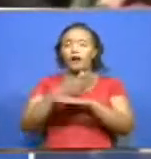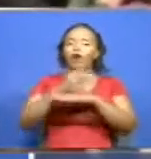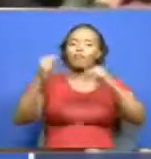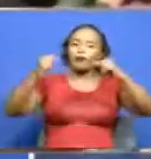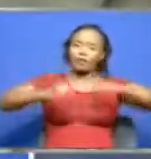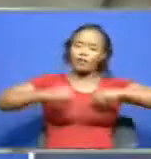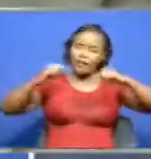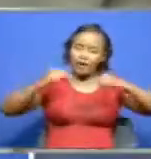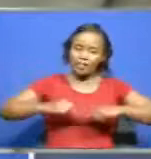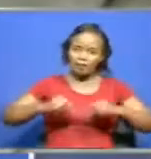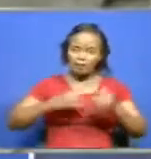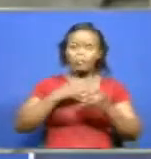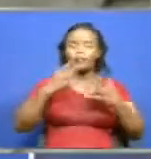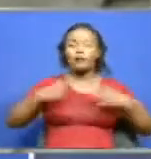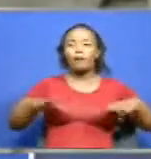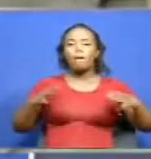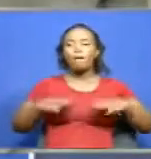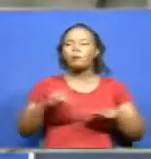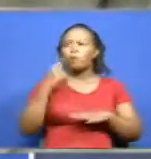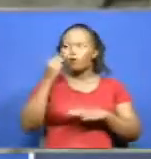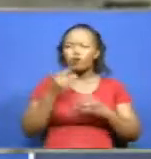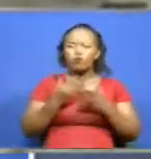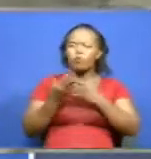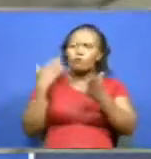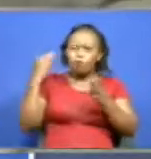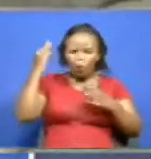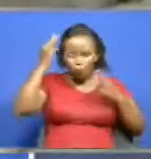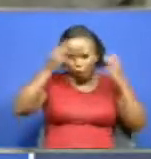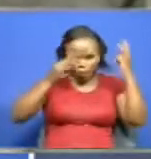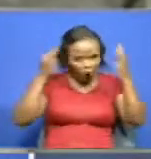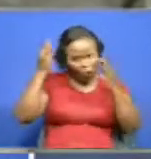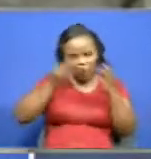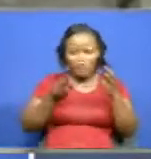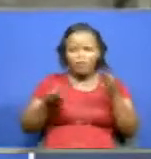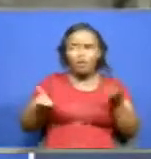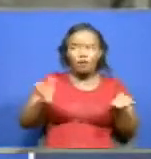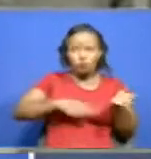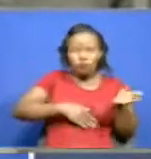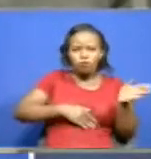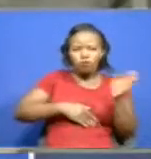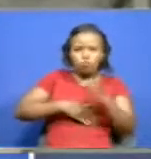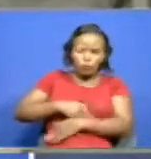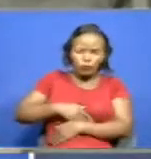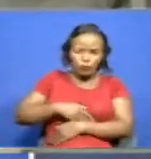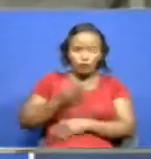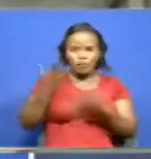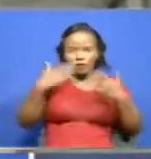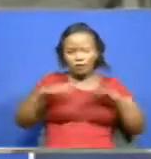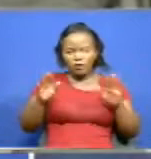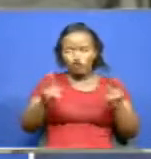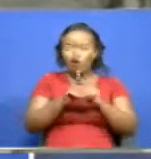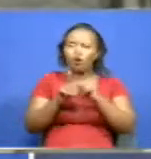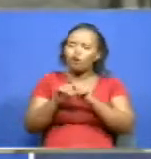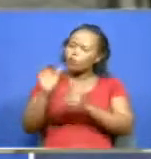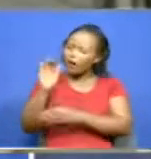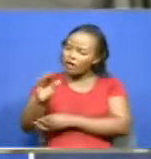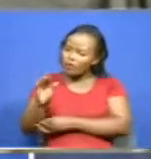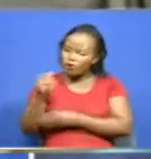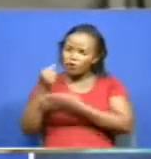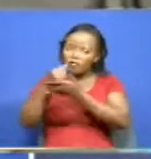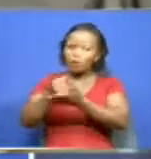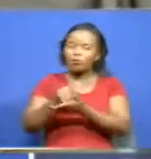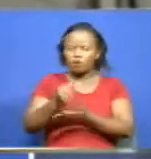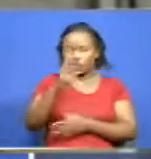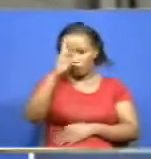mfupi, watu hao waliokuwa na wasiwasi waliufunika uchi wake kwa kipande cha leso na kutafuta usaidizi kwa